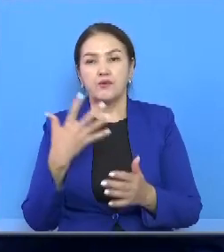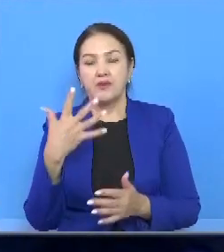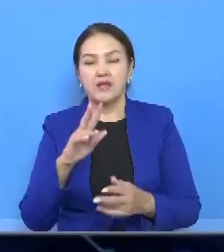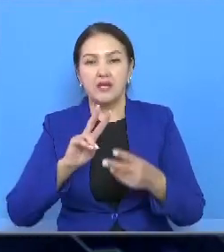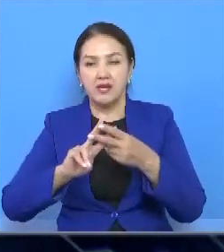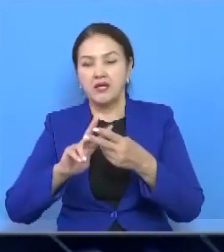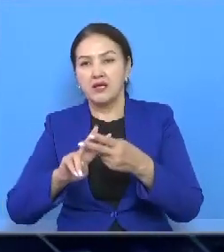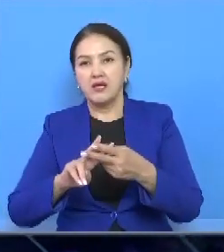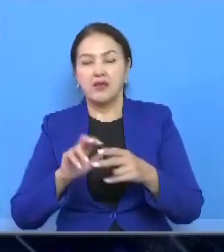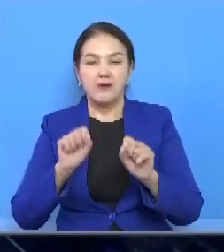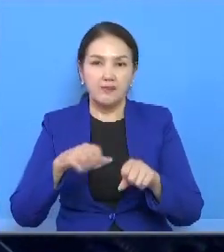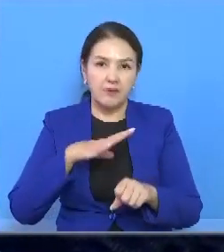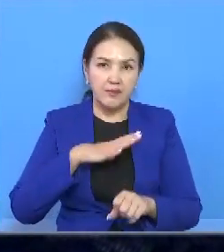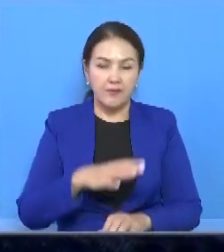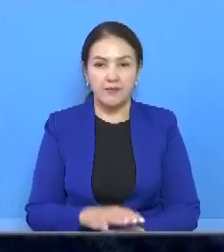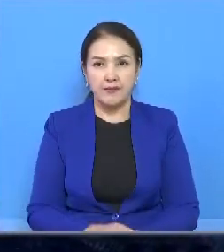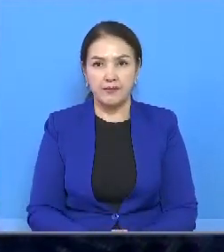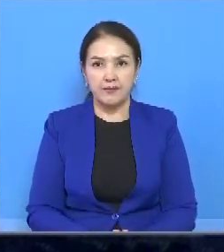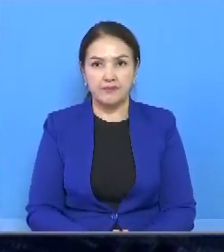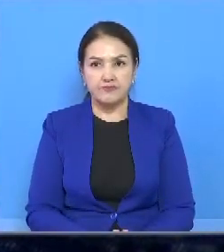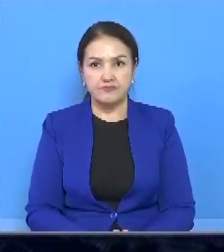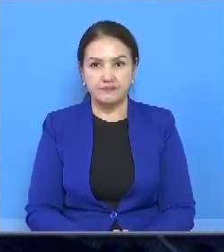бас бостандығынан шектелуі мүмкін.